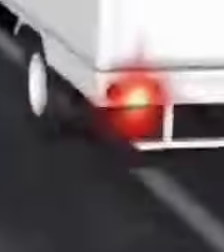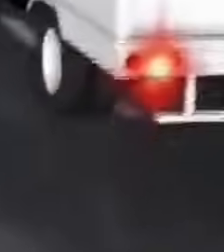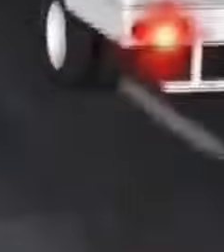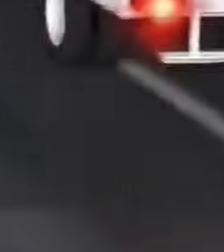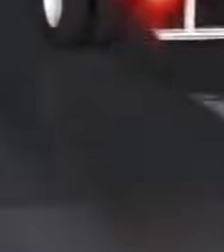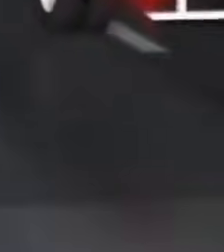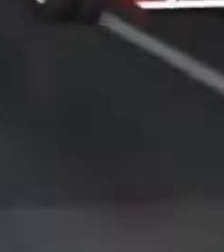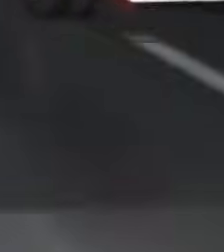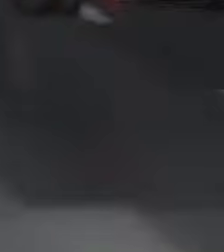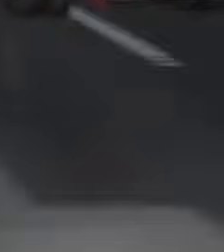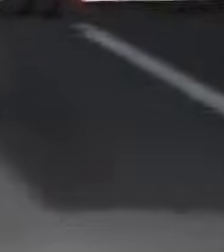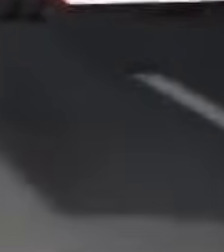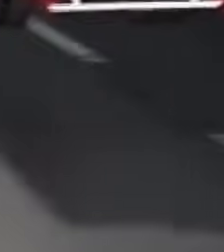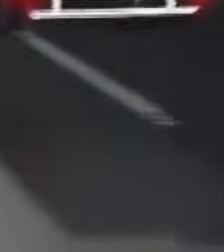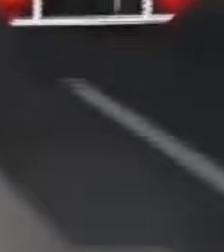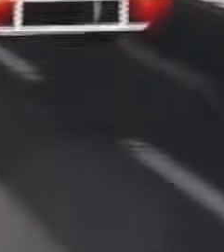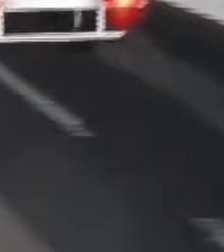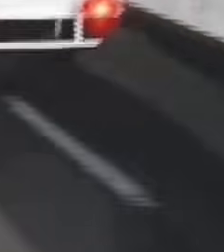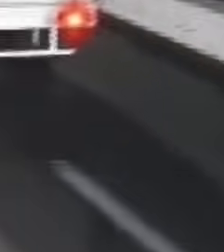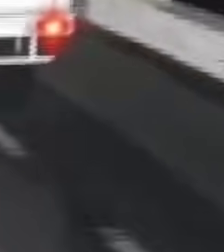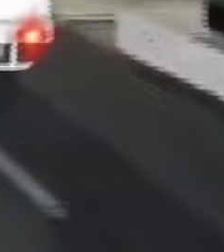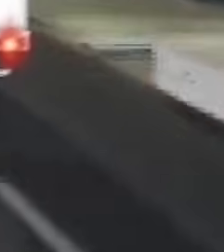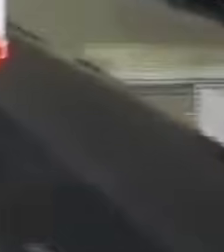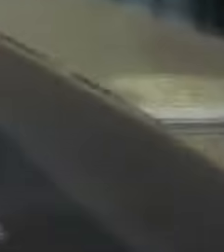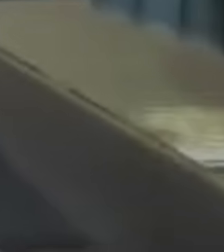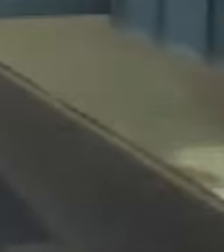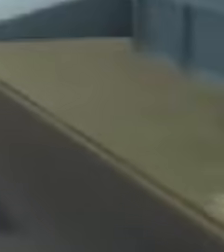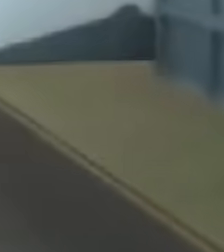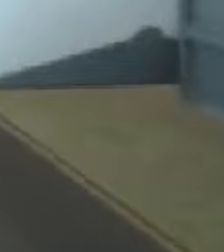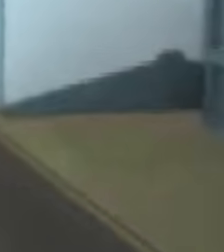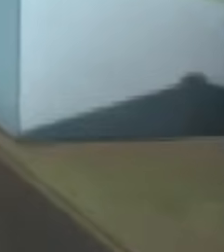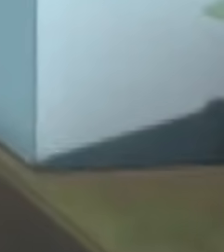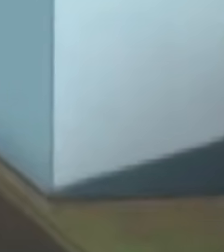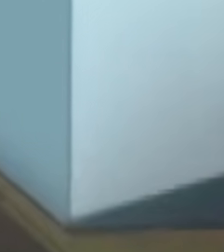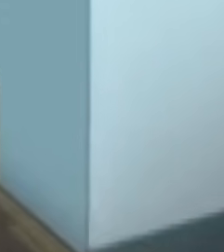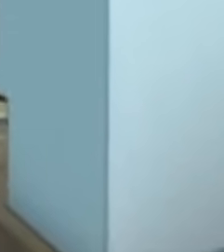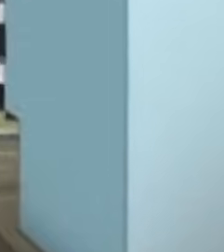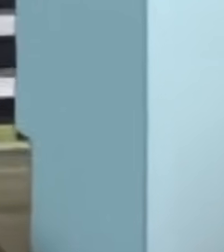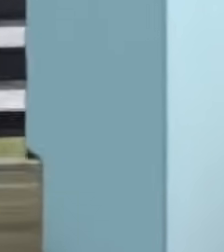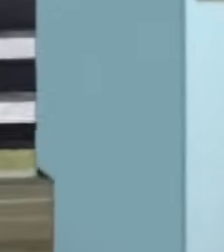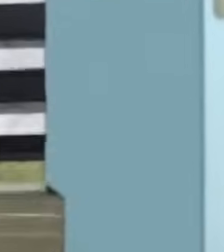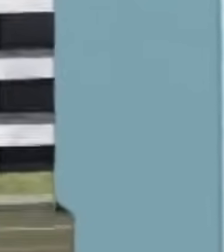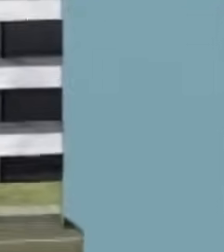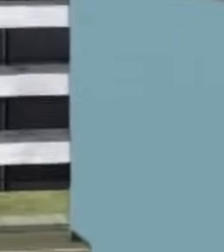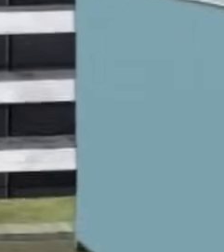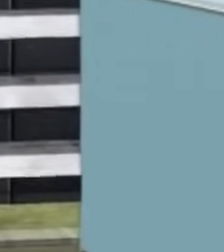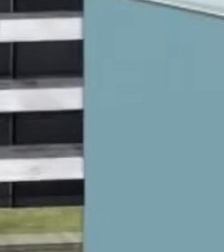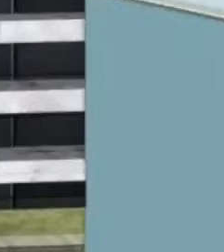Katotohanan ng magpapalaya sa bayan.